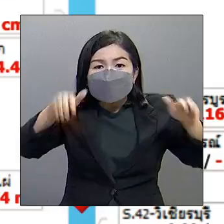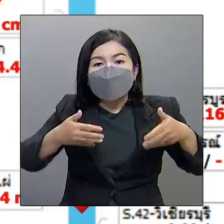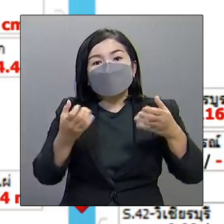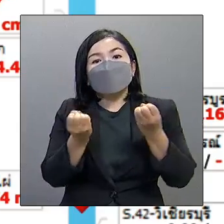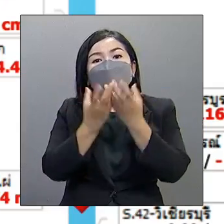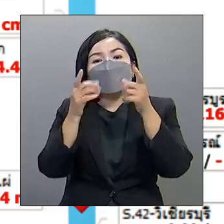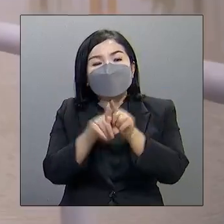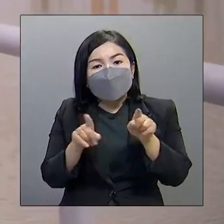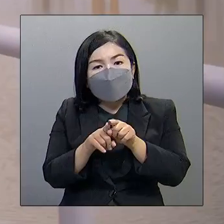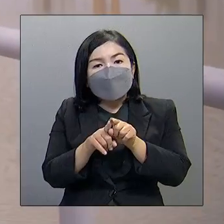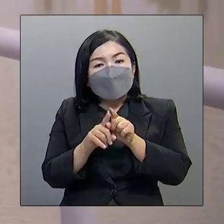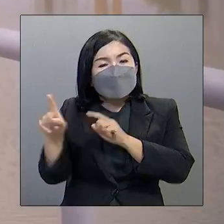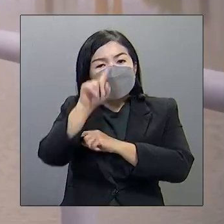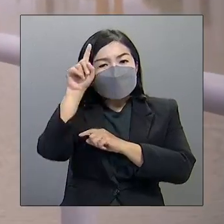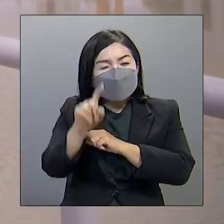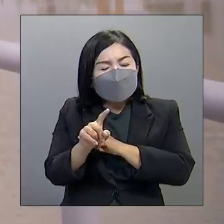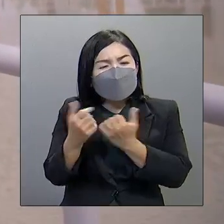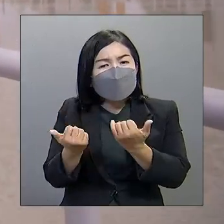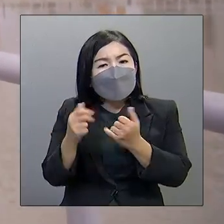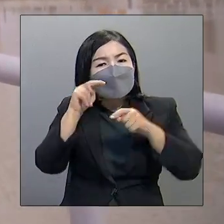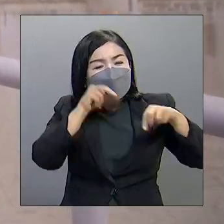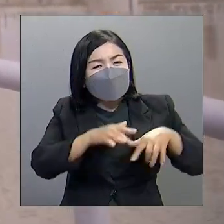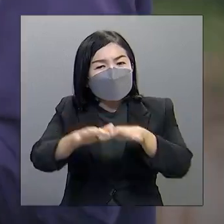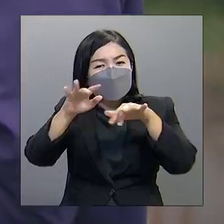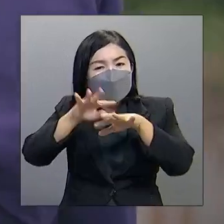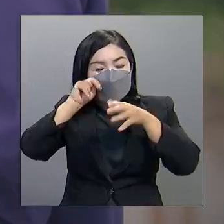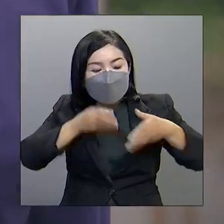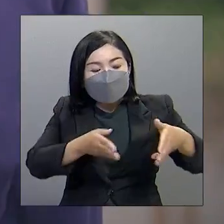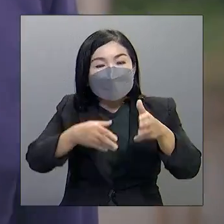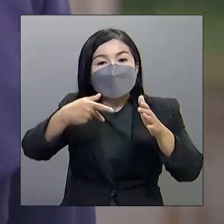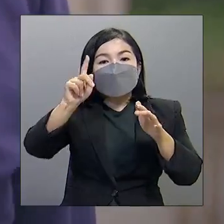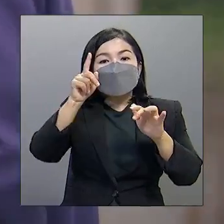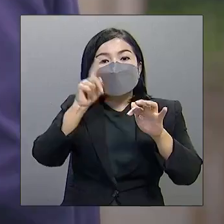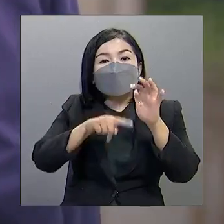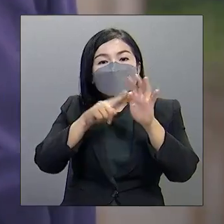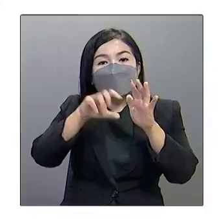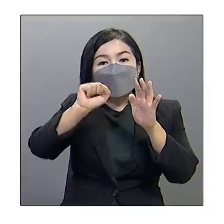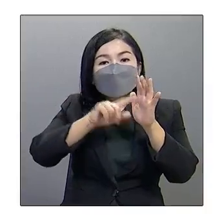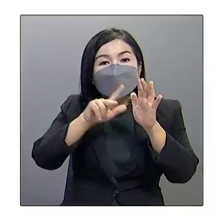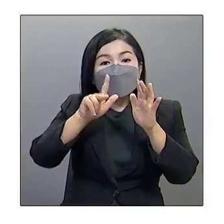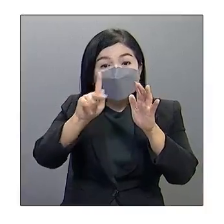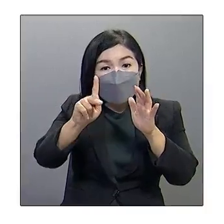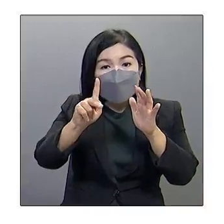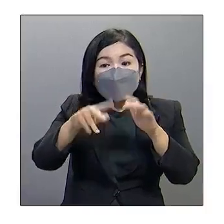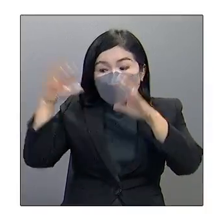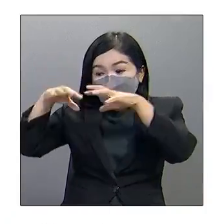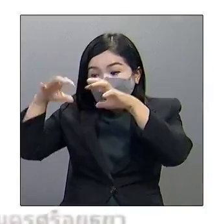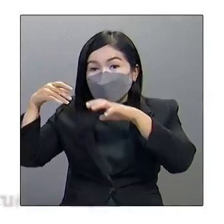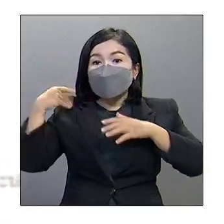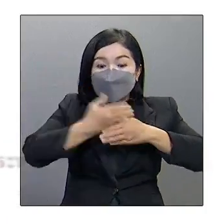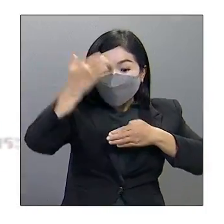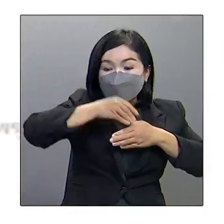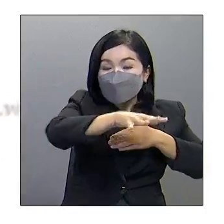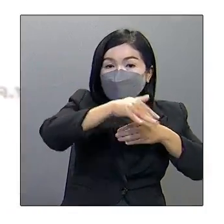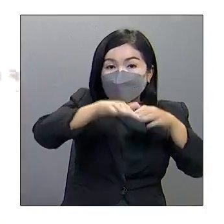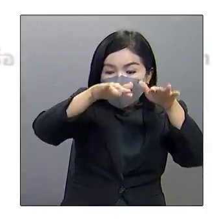ขึ้นซึ่งอาจจะเกิดขึ้นนะครับปริมาณน้ำจะไหลลงเขื่อนป่าสักในสูงมากและเขื่อนป่าสักจำเป็นต้องระบายน้ำม า ดังนั้นเนี่ยปริมาณน้ำเนี่ยก็